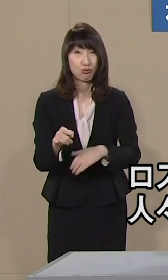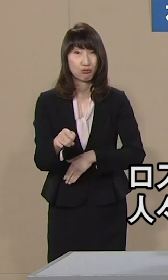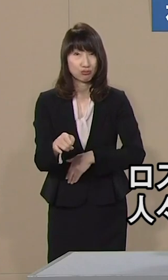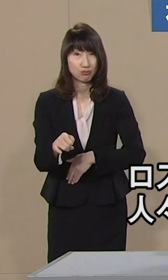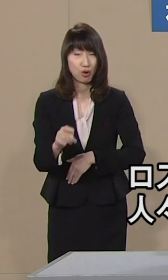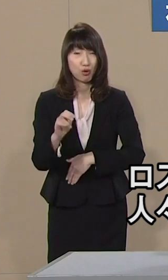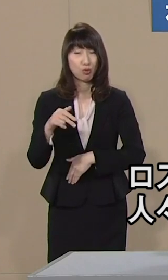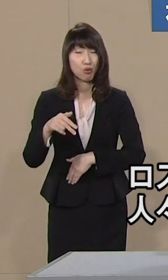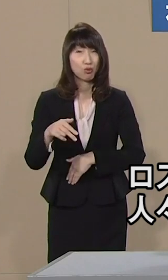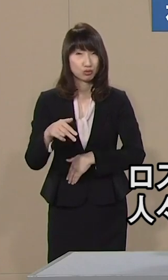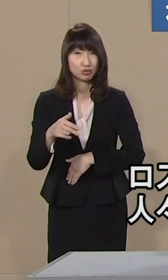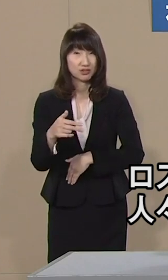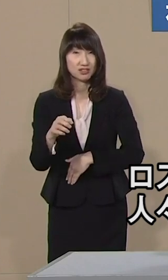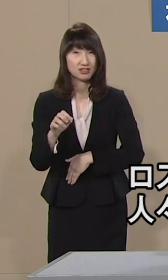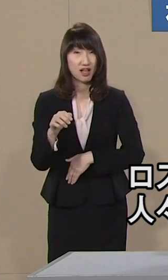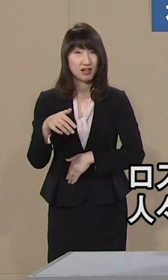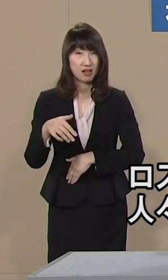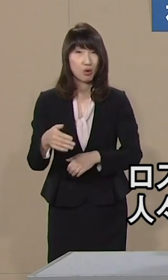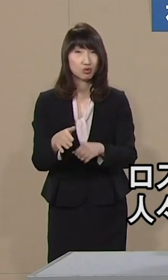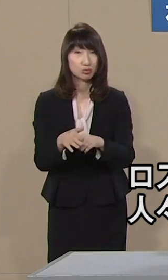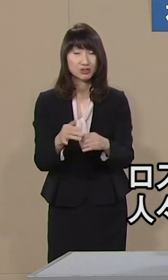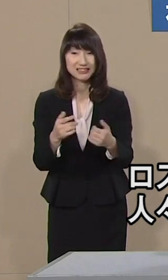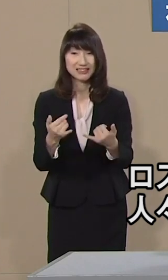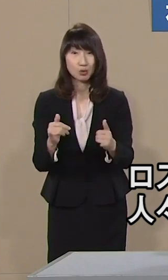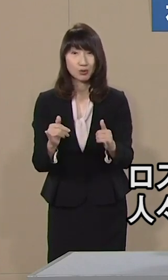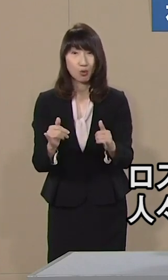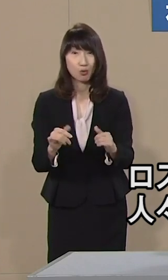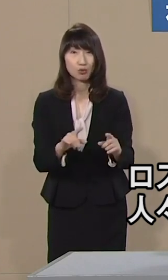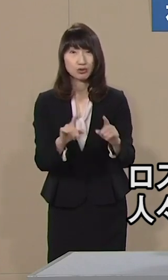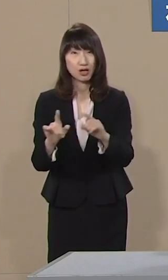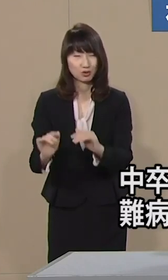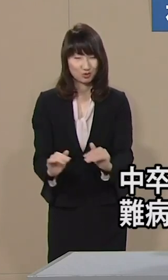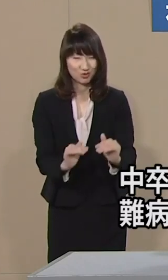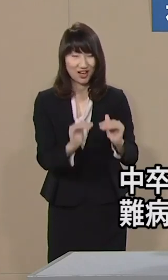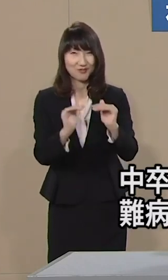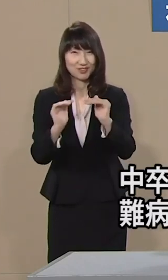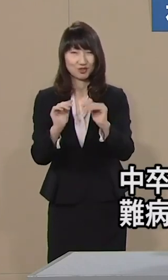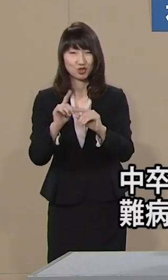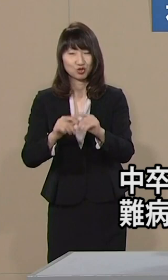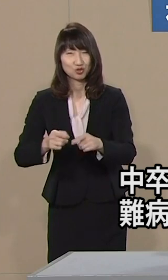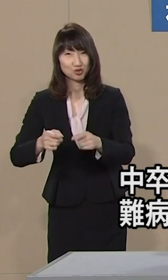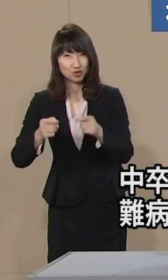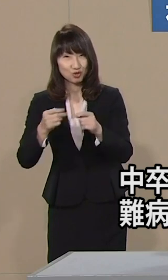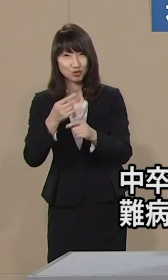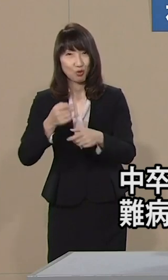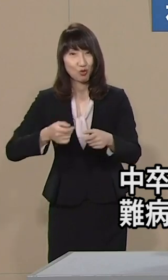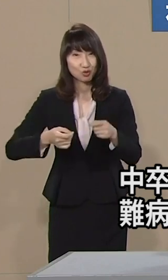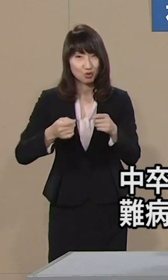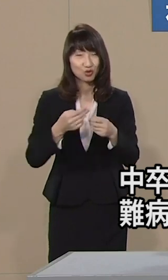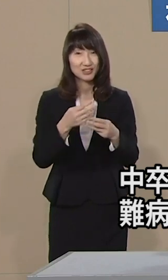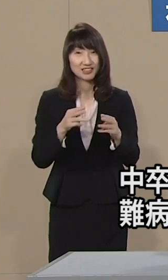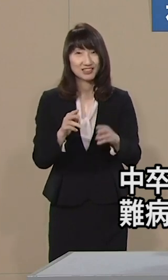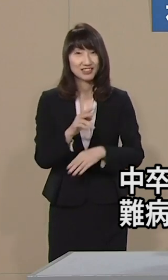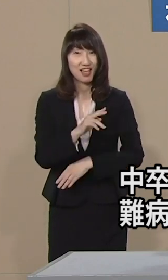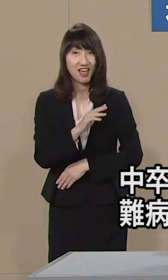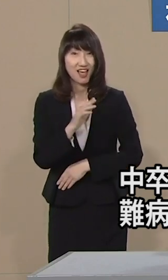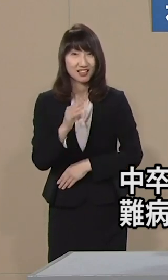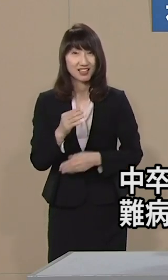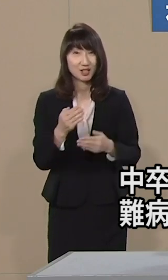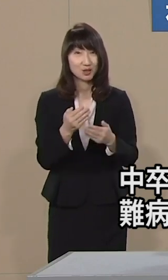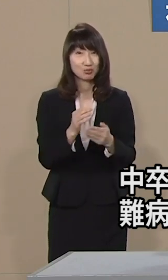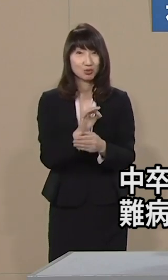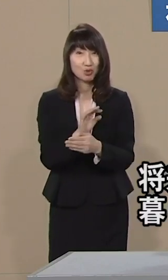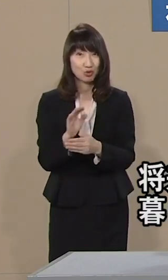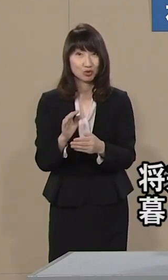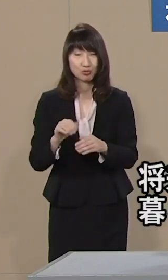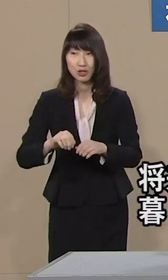ロストジェネレーションを含む人々の生活を根底から底上げ中卒高卒非正規無職障害難病